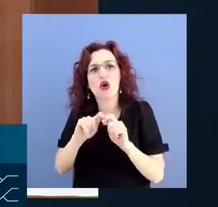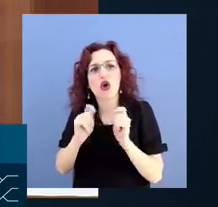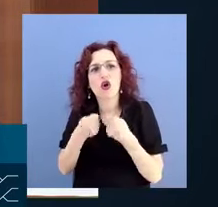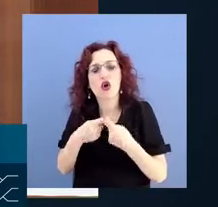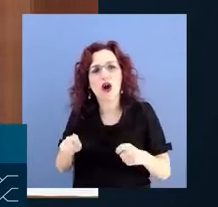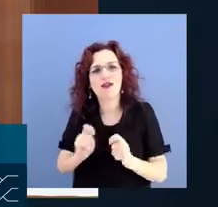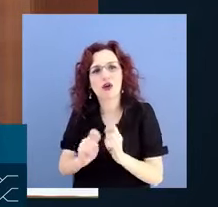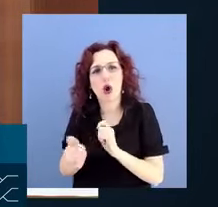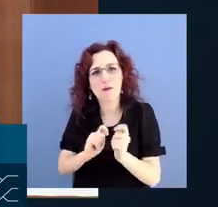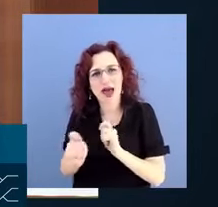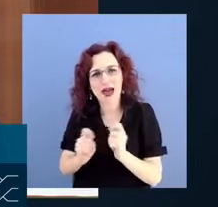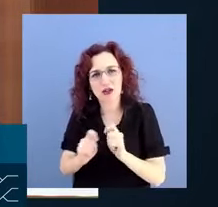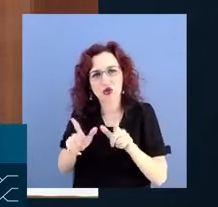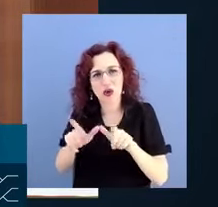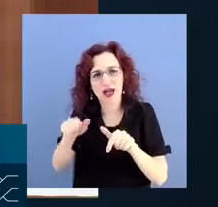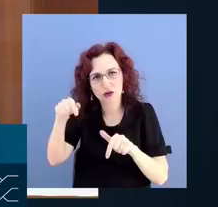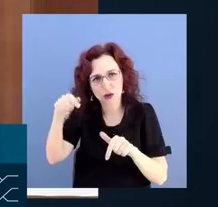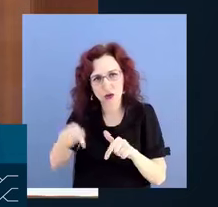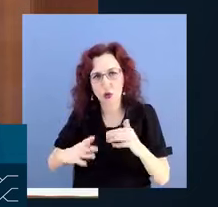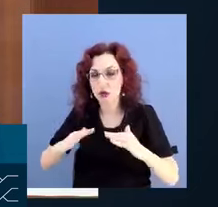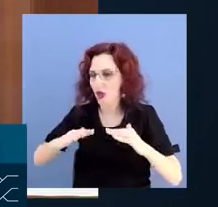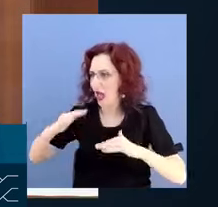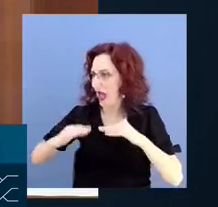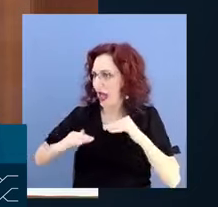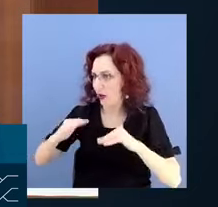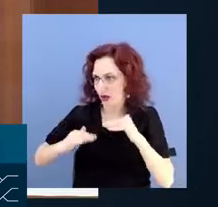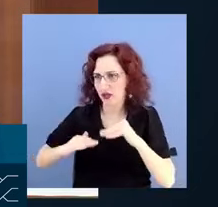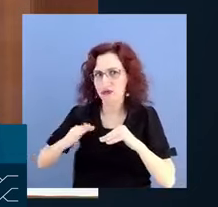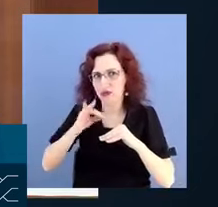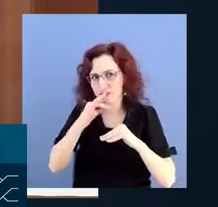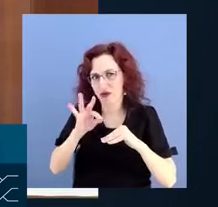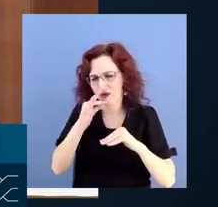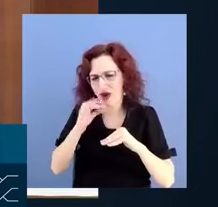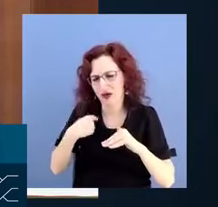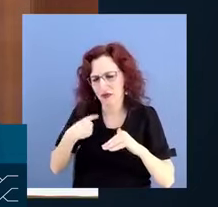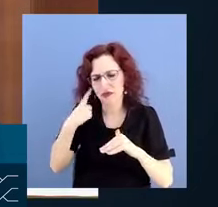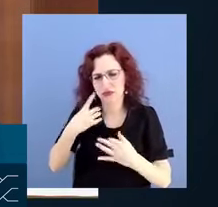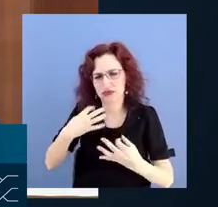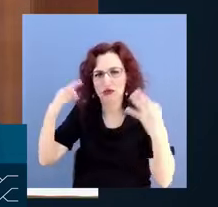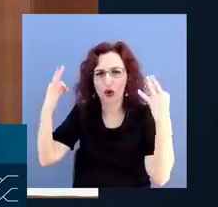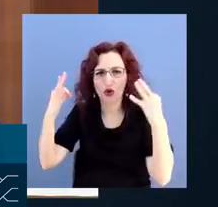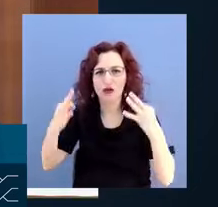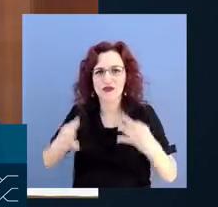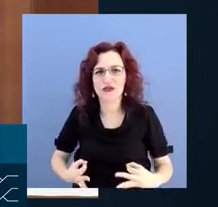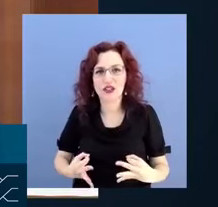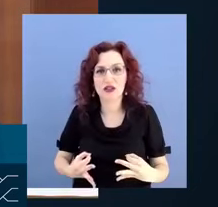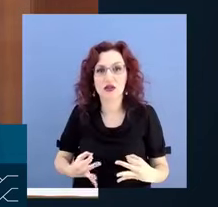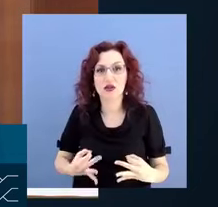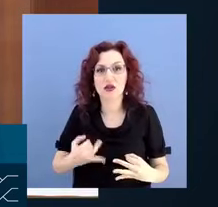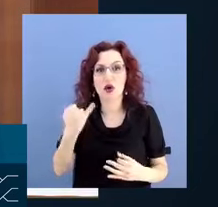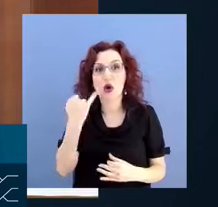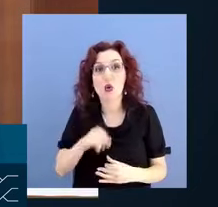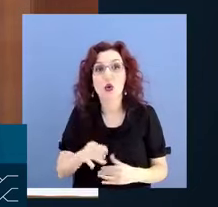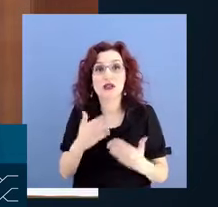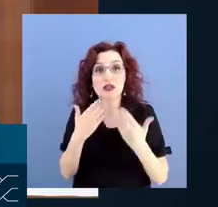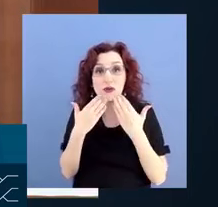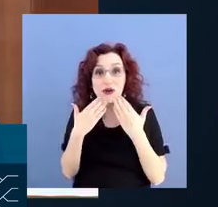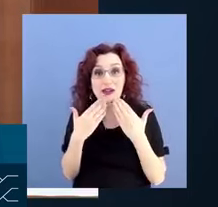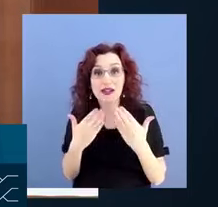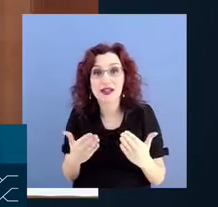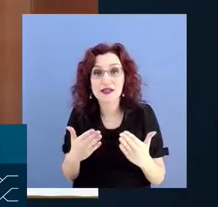riescano a mantenere tutti gli equilibri ma ne sono ne sono veramente convinto ultimi ringraziamenti vi chiedo scusa della